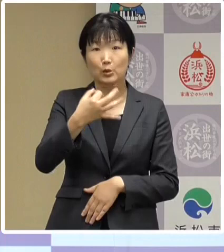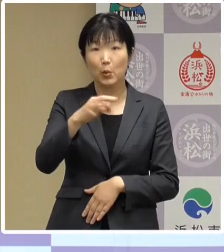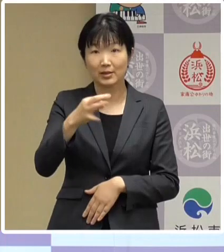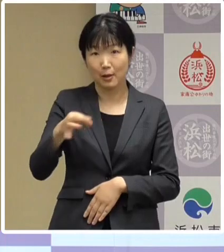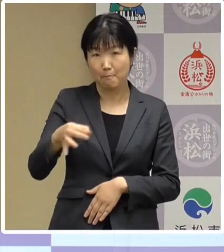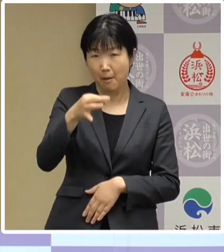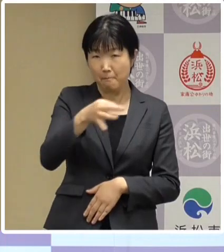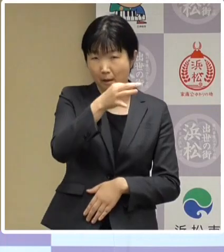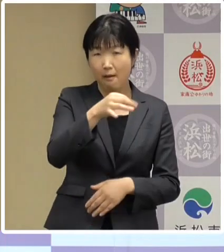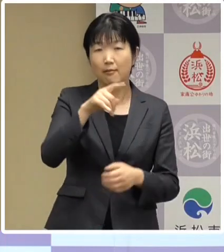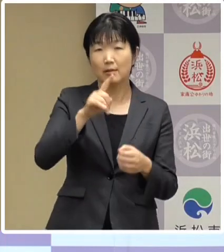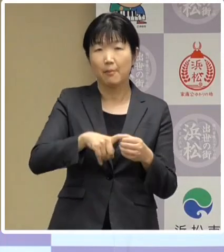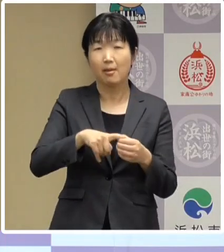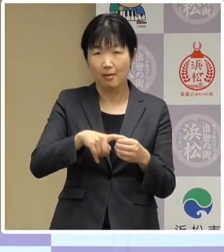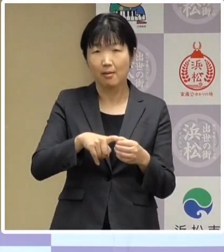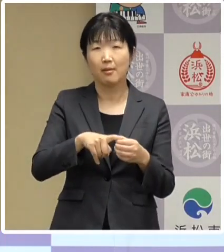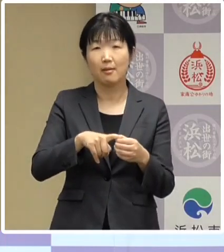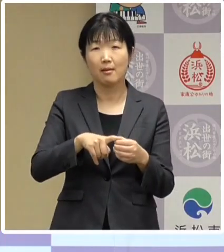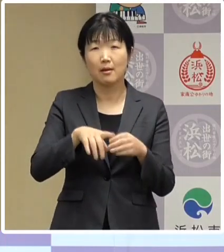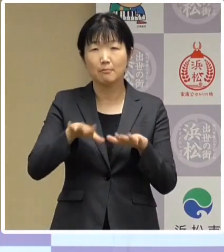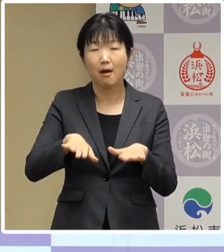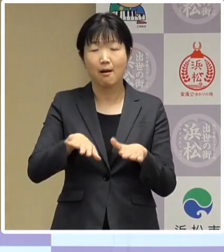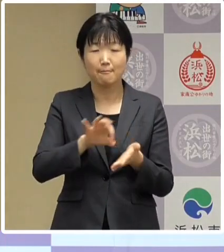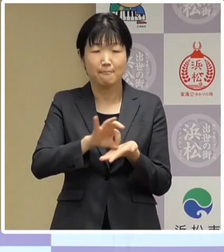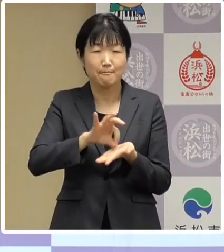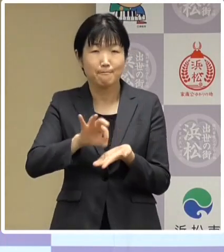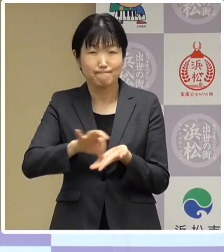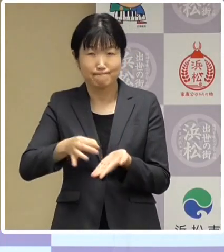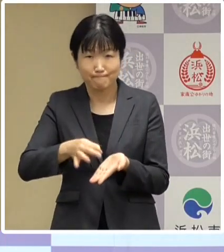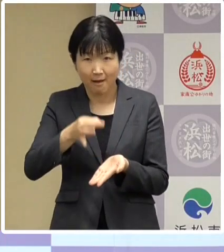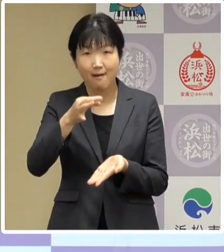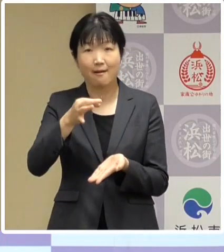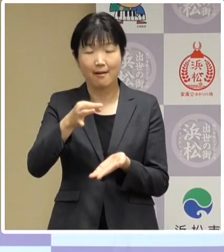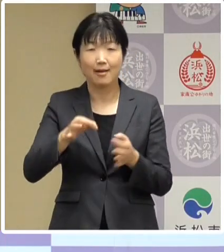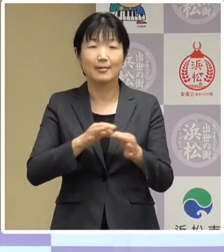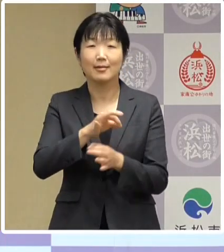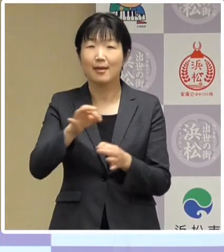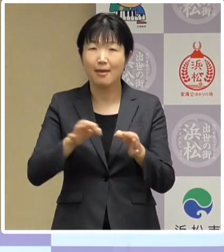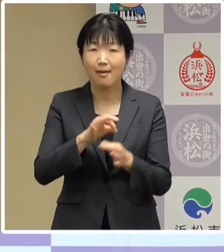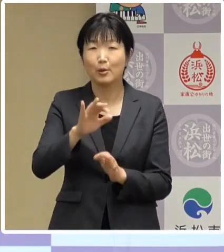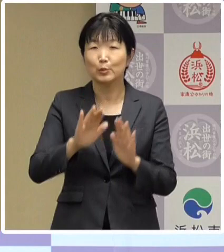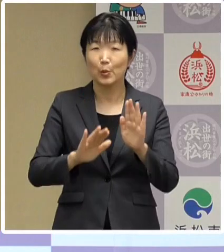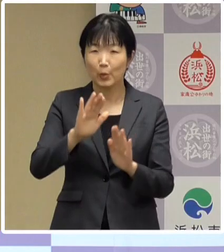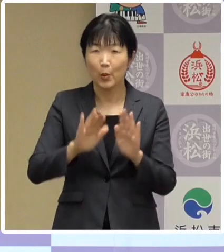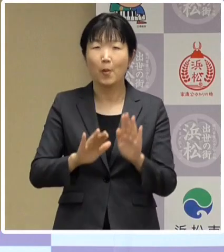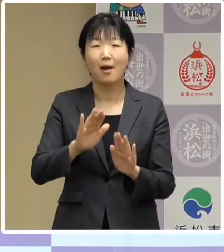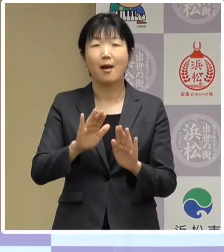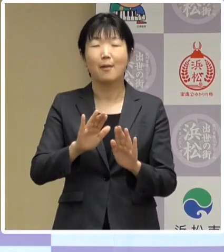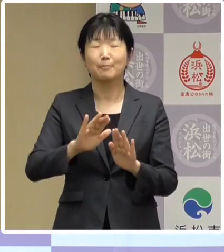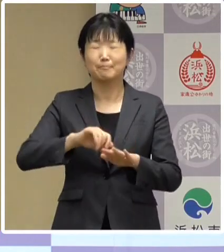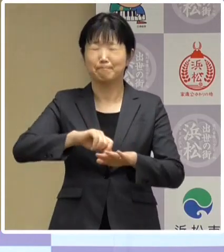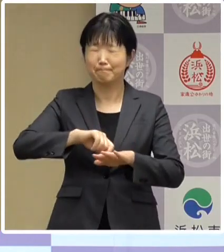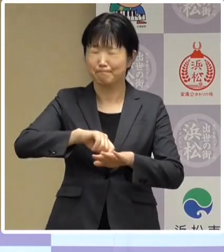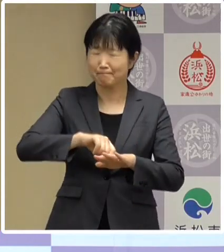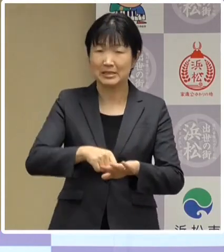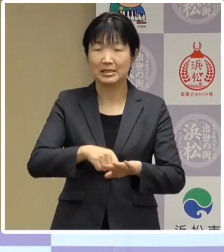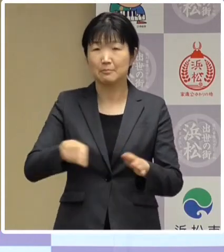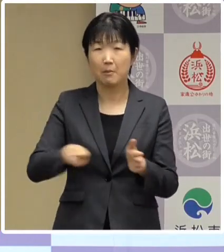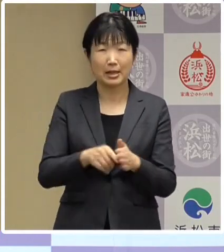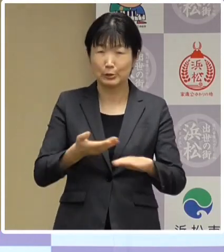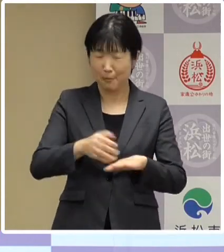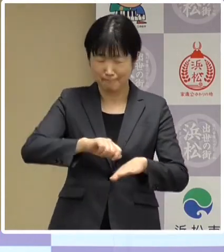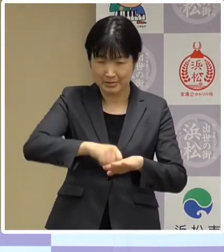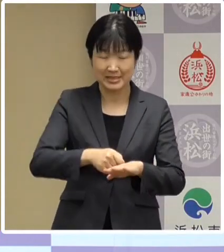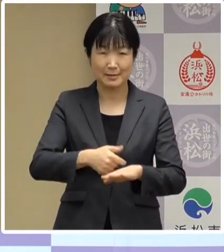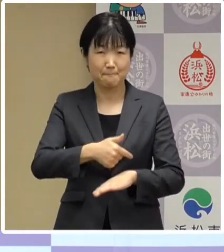高騰の影響に伴う経常費用の増加により、経営状況はこれまでの想定以上に厳しさを増しております